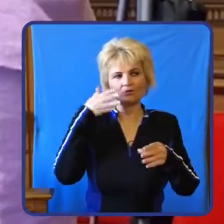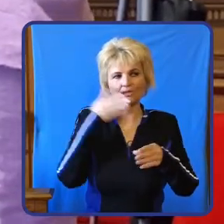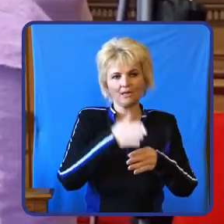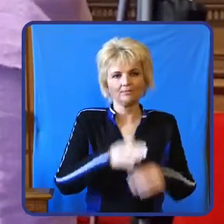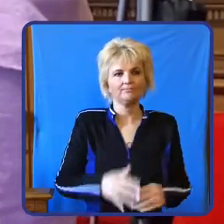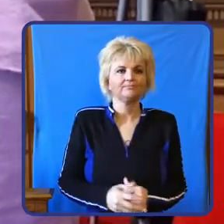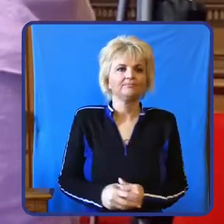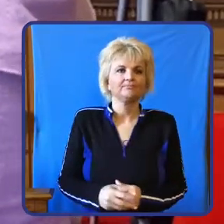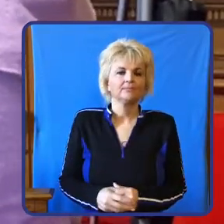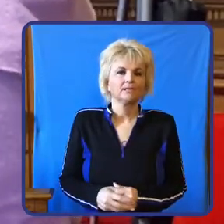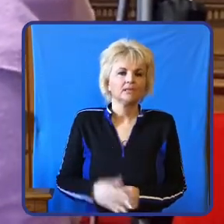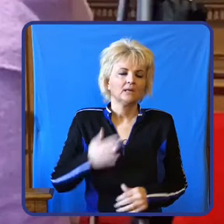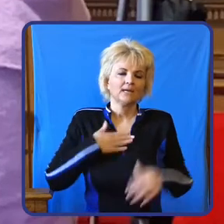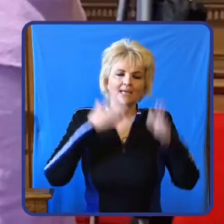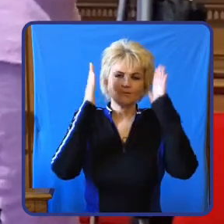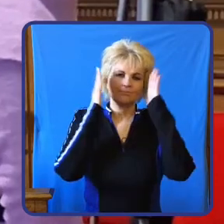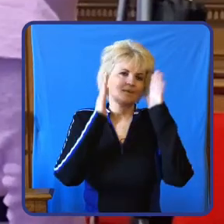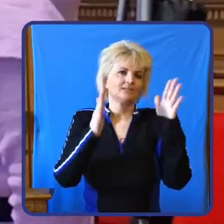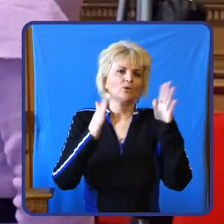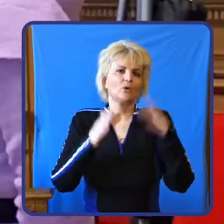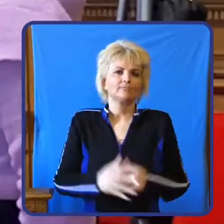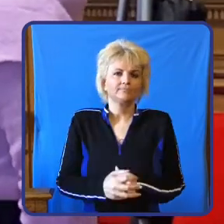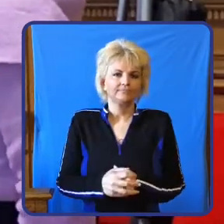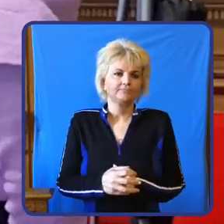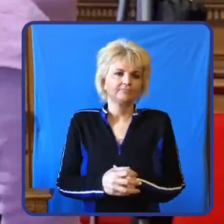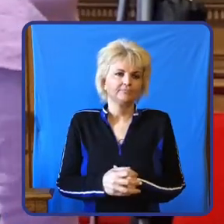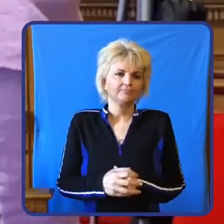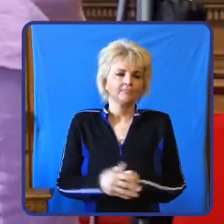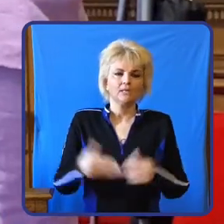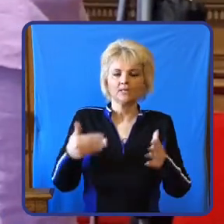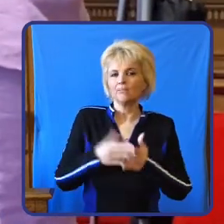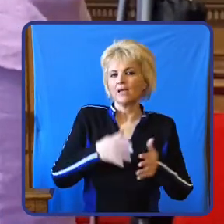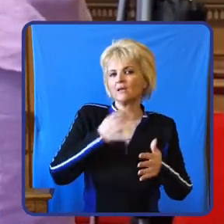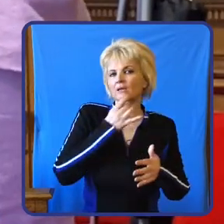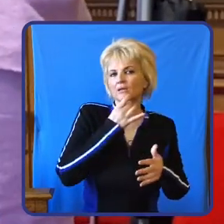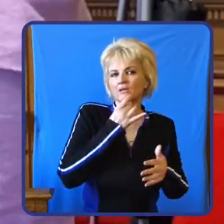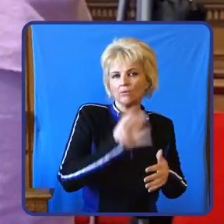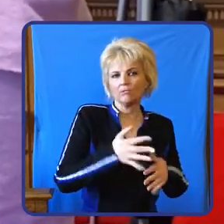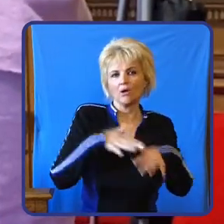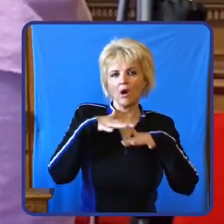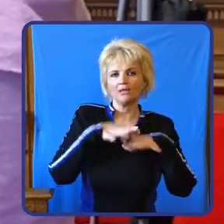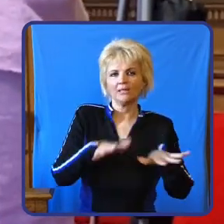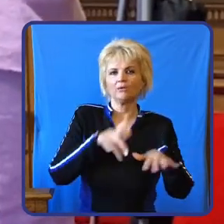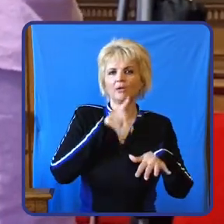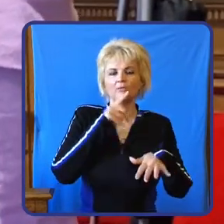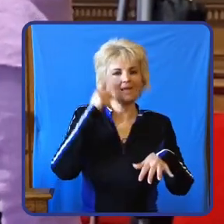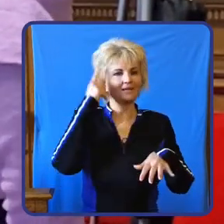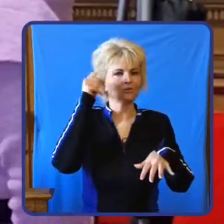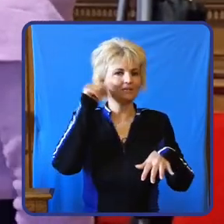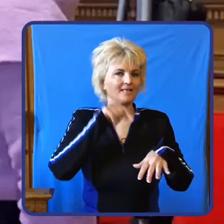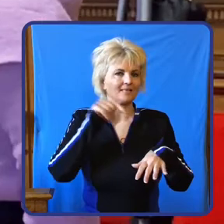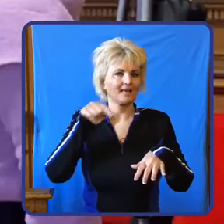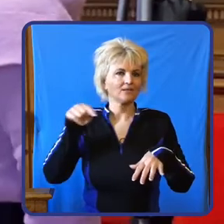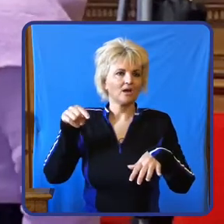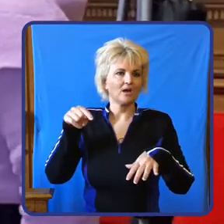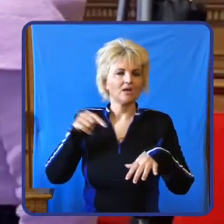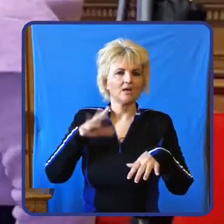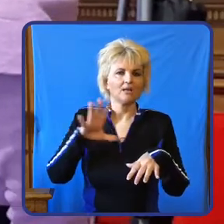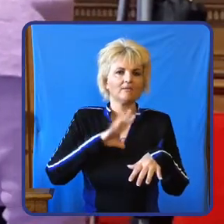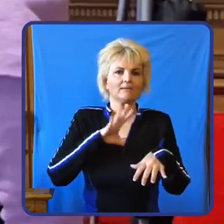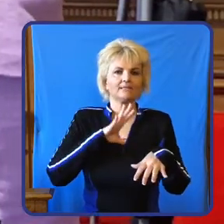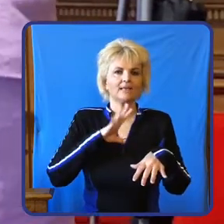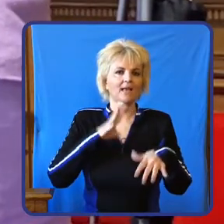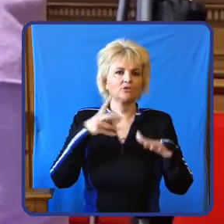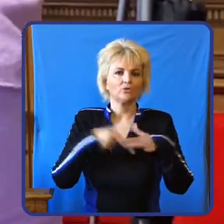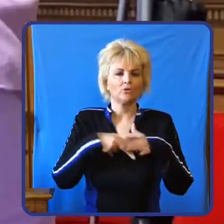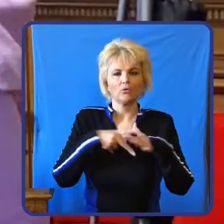is. Úgyhogy én nagyon bízok benne, hogy még hatékonyabban fogják tudni ezeket a veszélyes